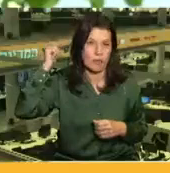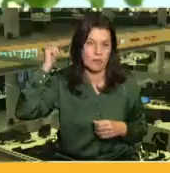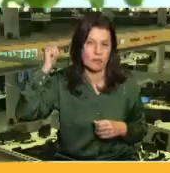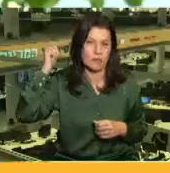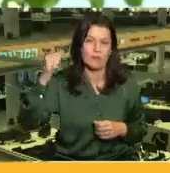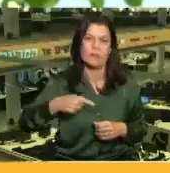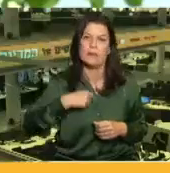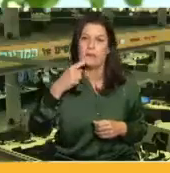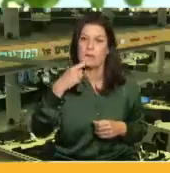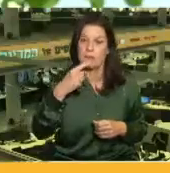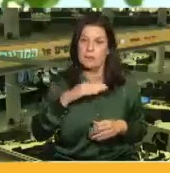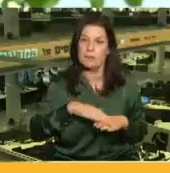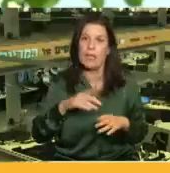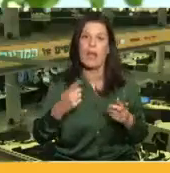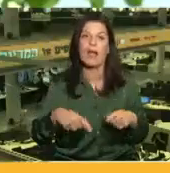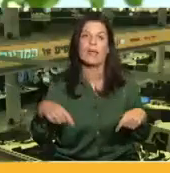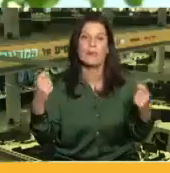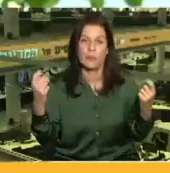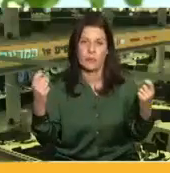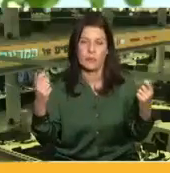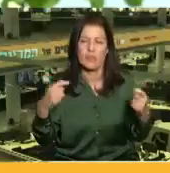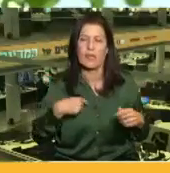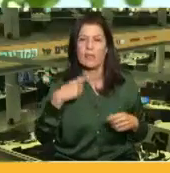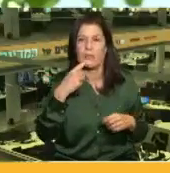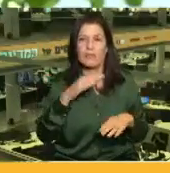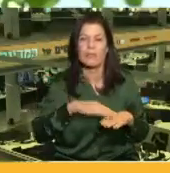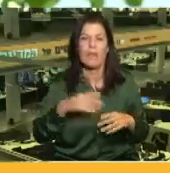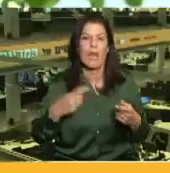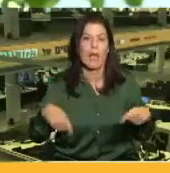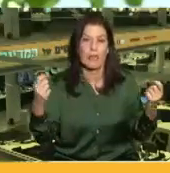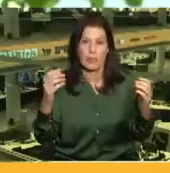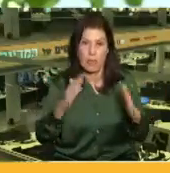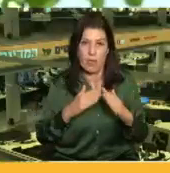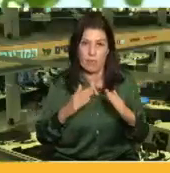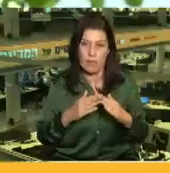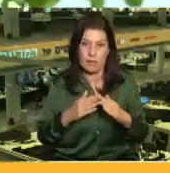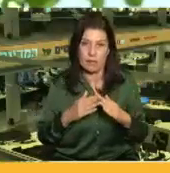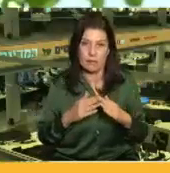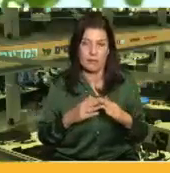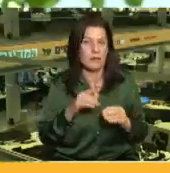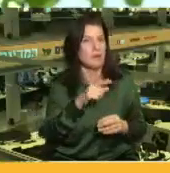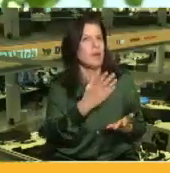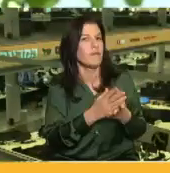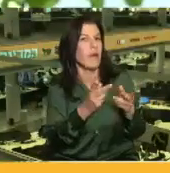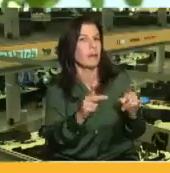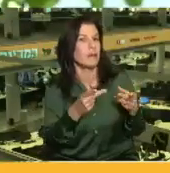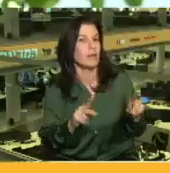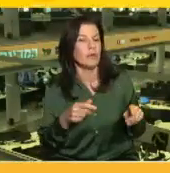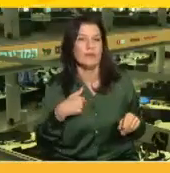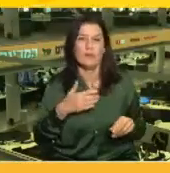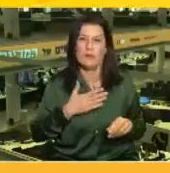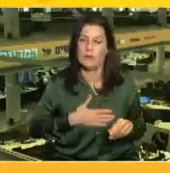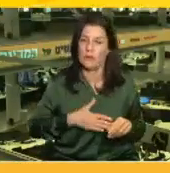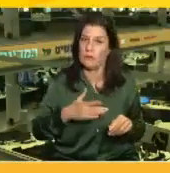מדברת על החינוך. אני מדברת על החינוך הביתי שבנות... זה כבר הפתרונות. אני רוצה שתספרי רגע